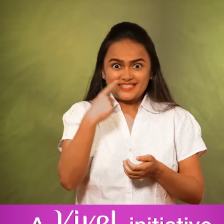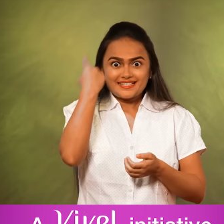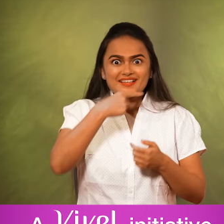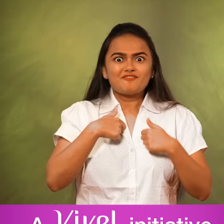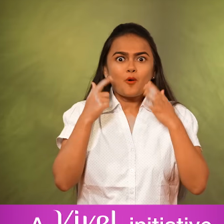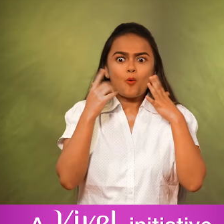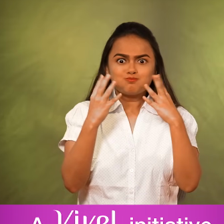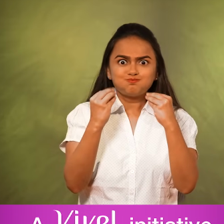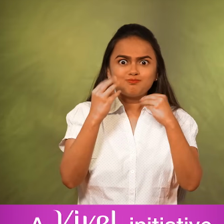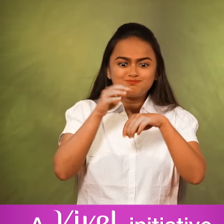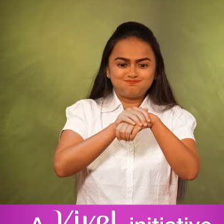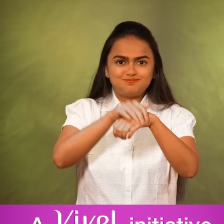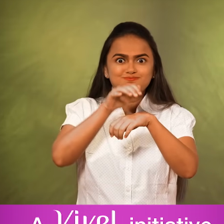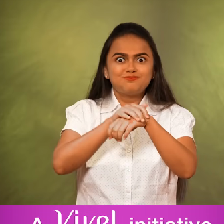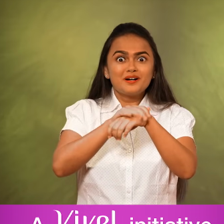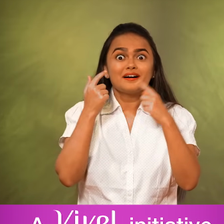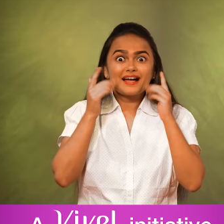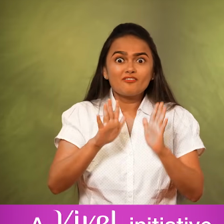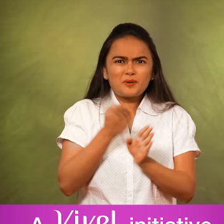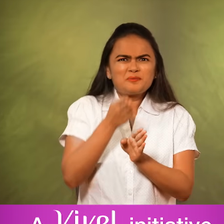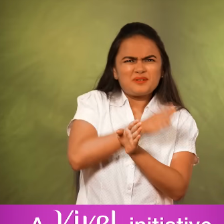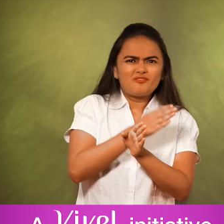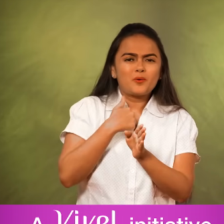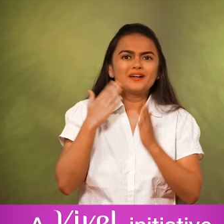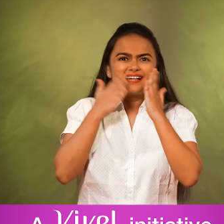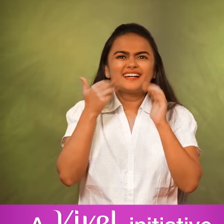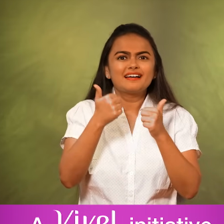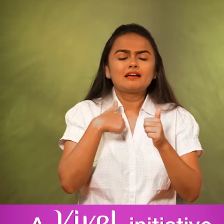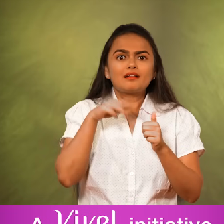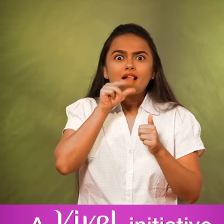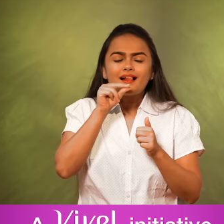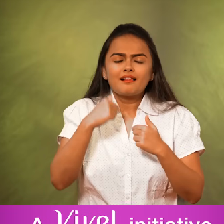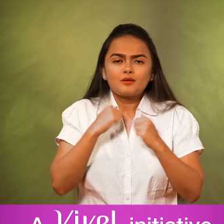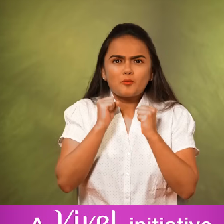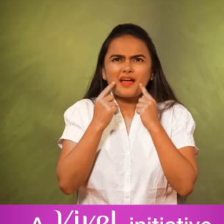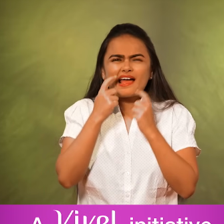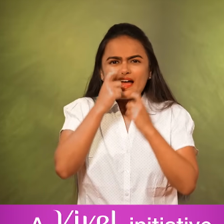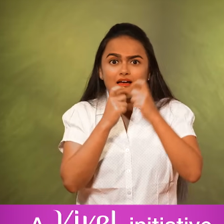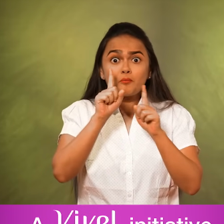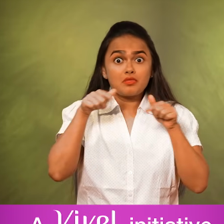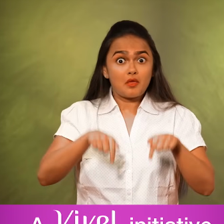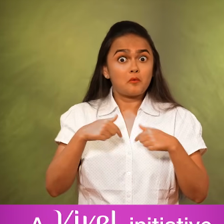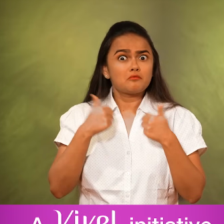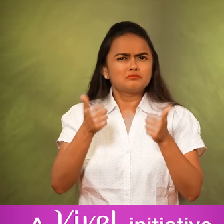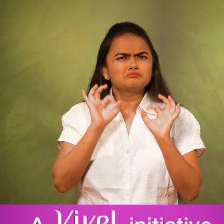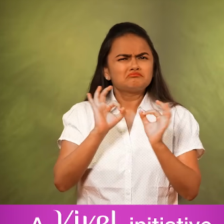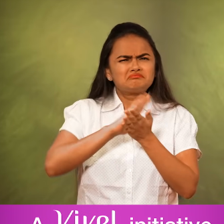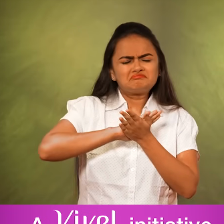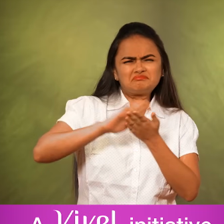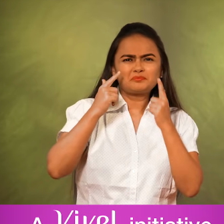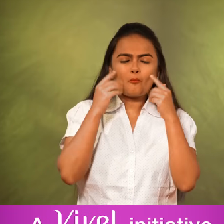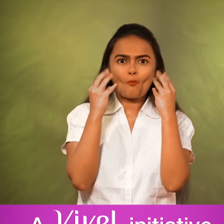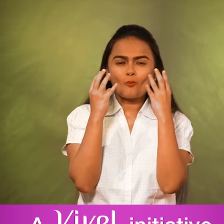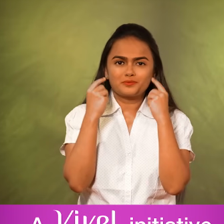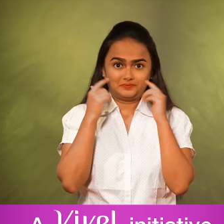गया. And it has made my skin nice and bouncy. कोई मतलब मुझे इसको लगाने से पहले थोड़ा बहुत ऐसे बोलने में प्रॉब्लम हो रहा था, बट अभी कुछ नहीं.